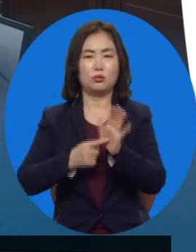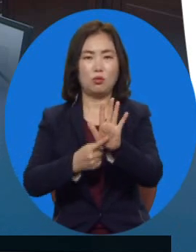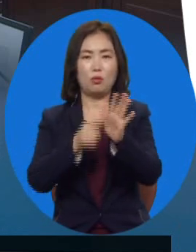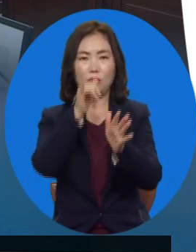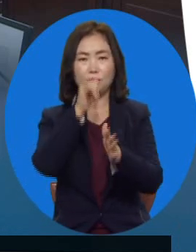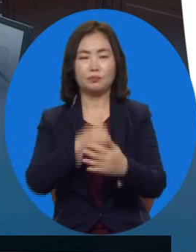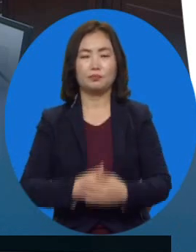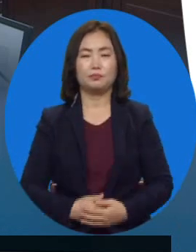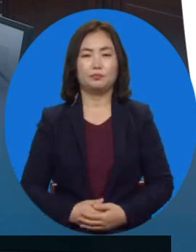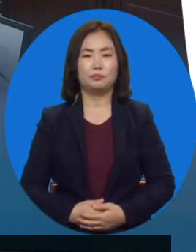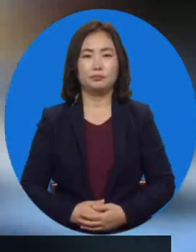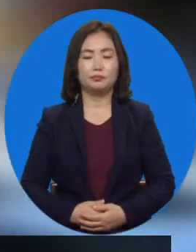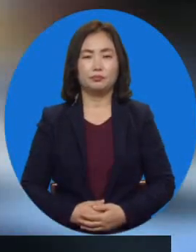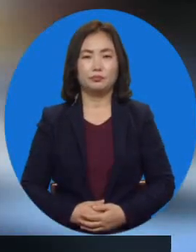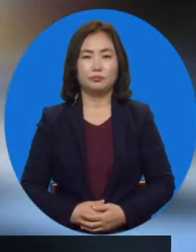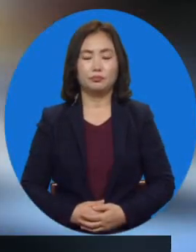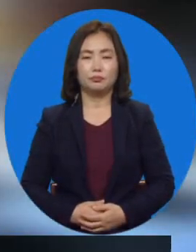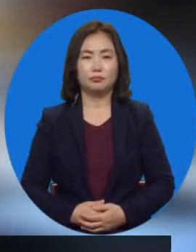보도입니다